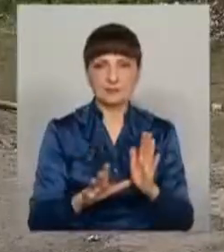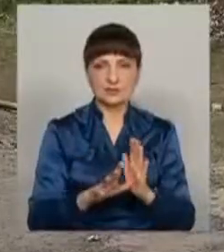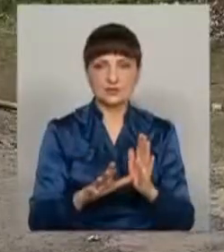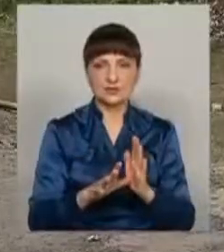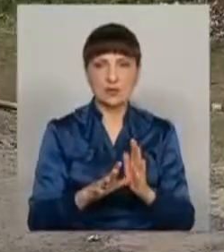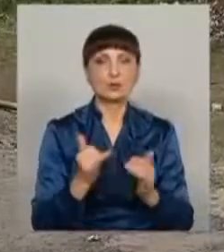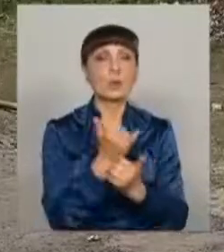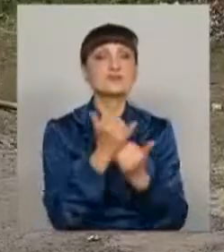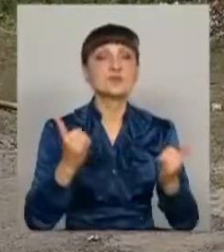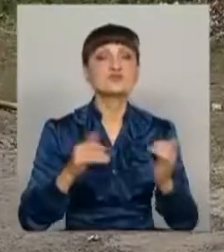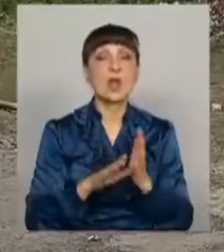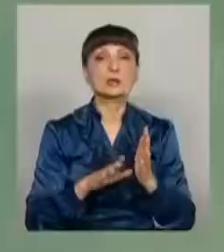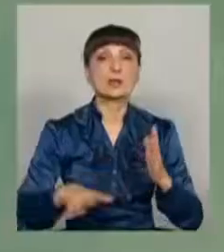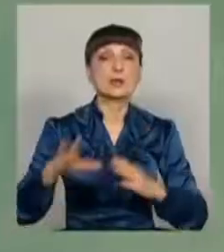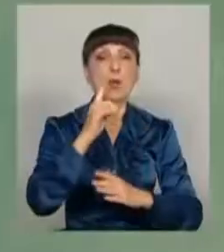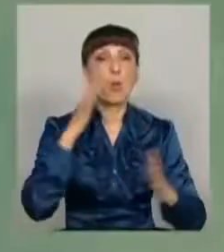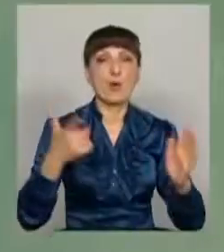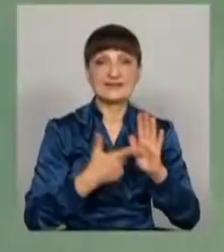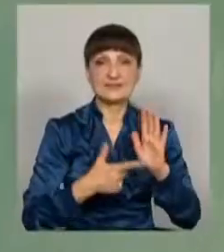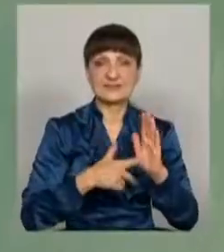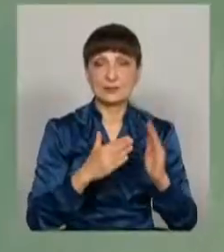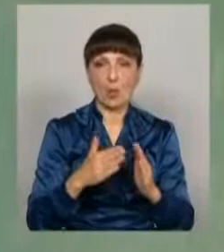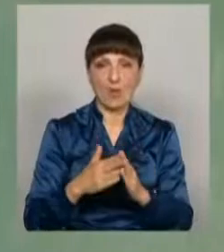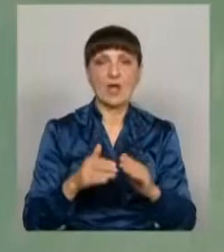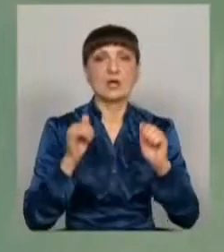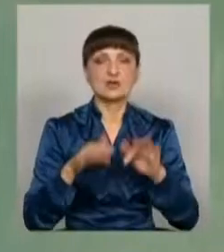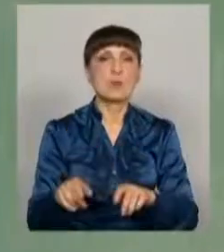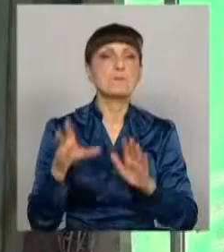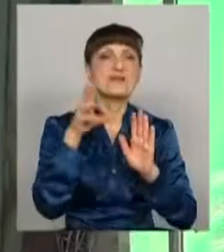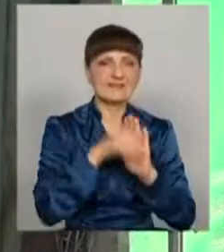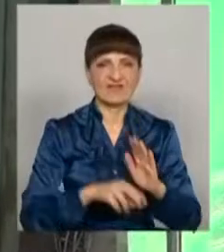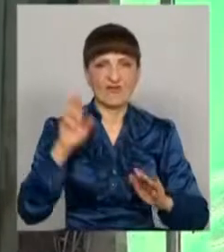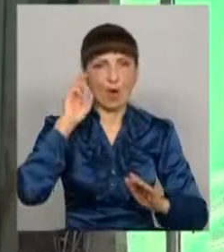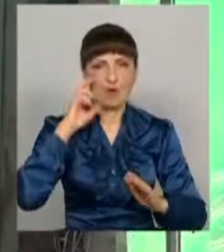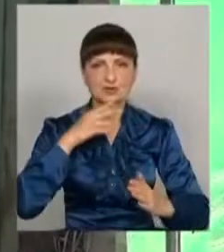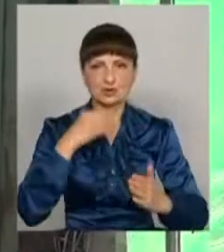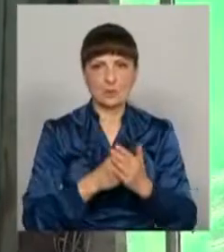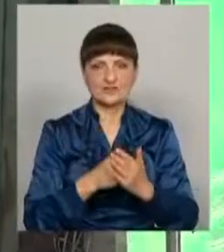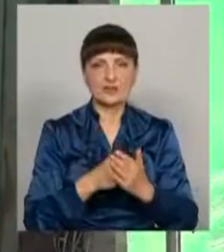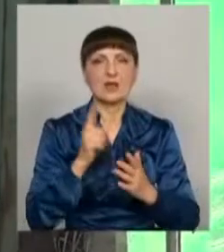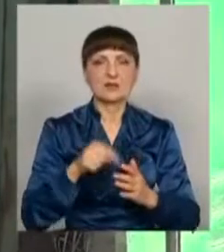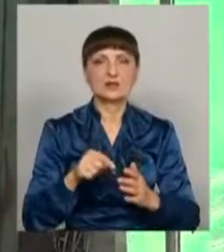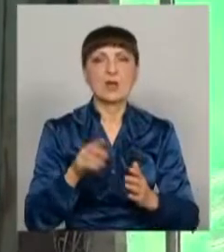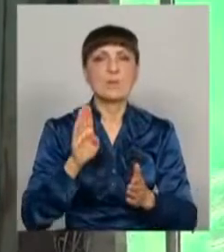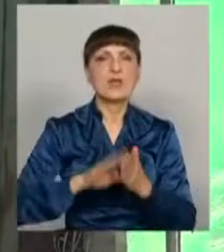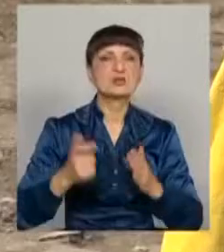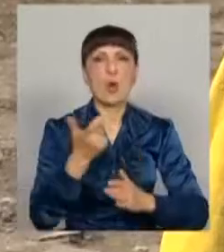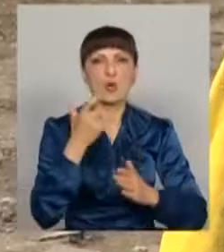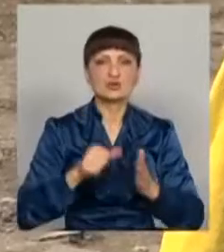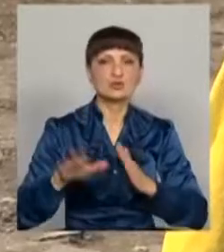которая обеспечивает электроэнергией больше 70 домов, решили передать в госсобственность. Объект перенесли на бесхозный